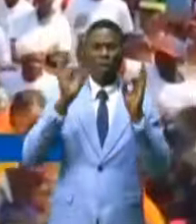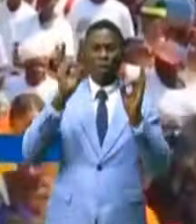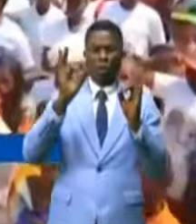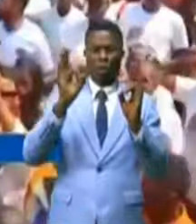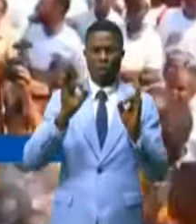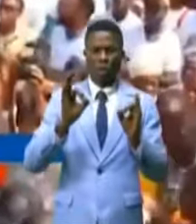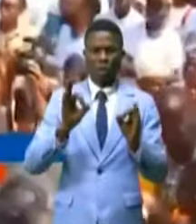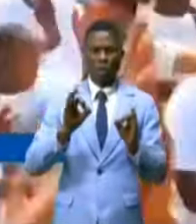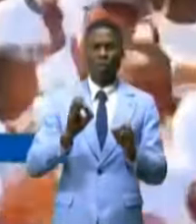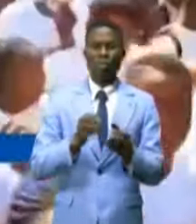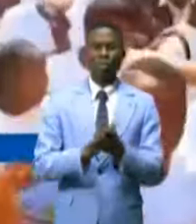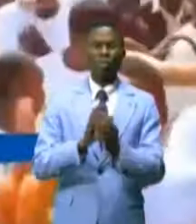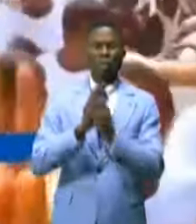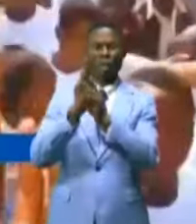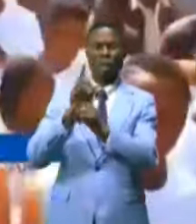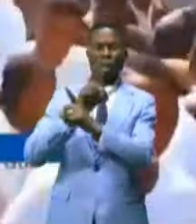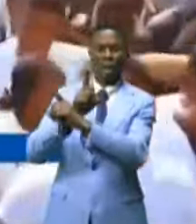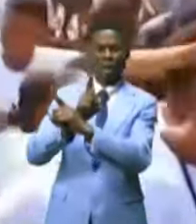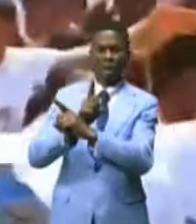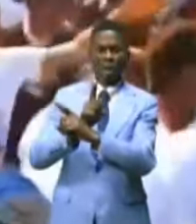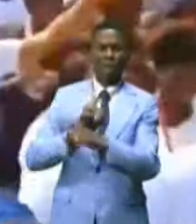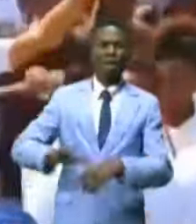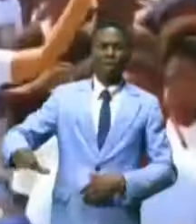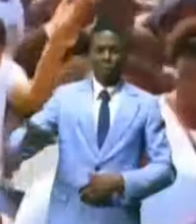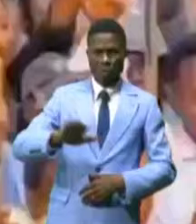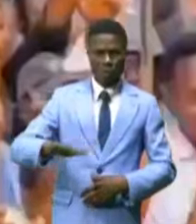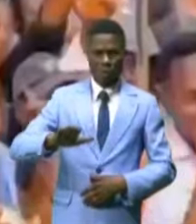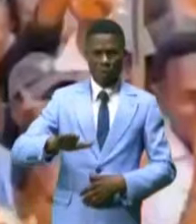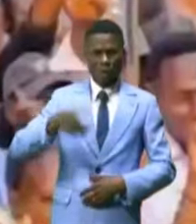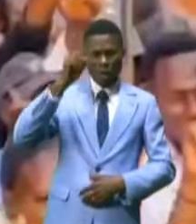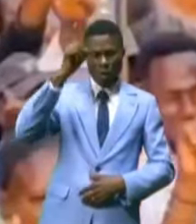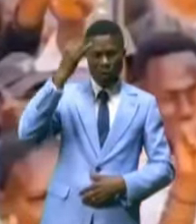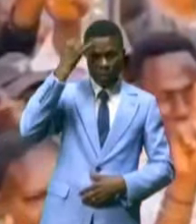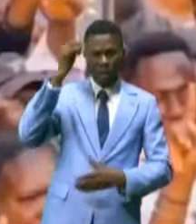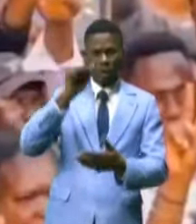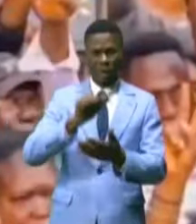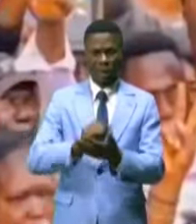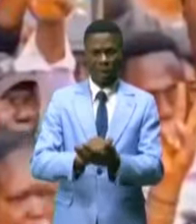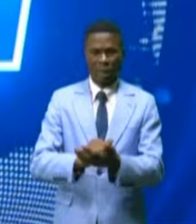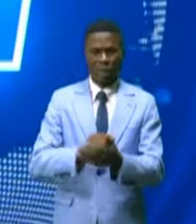d'ailleurs fait de la défense de la patrie son cheval de bataille.